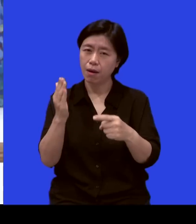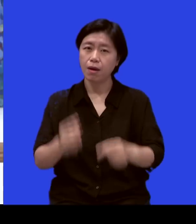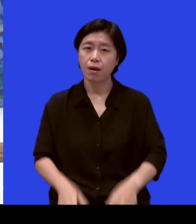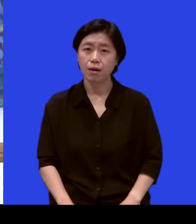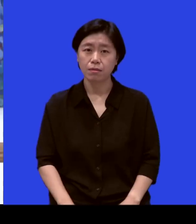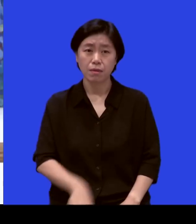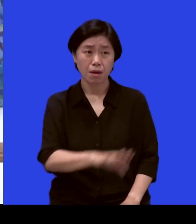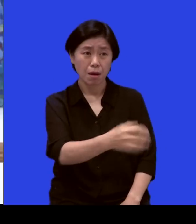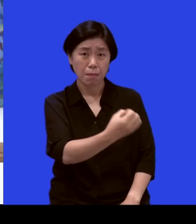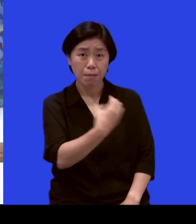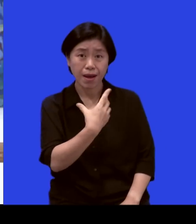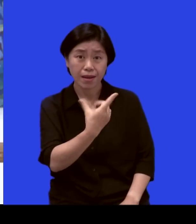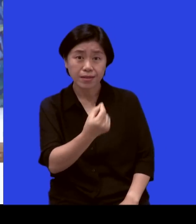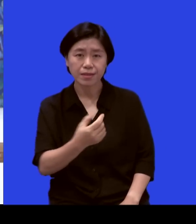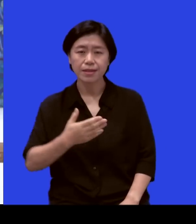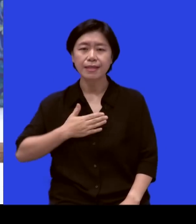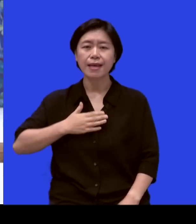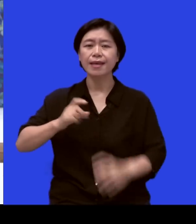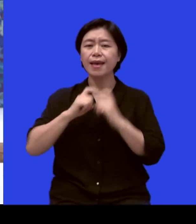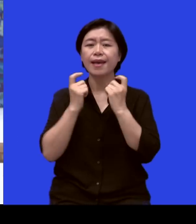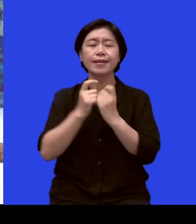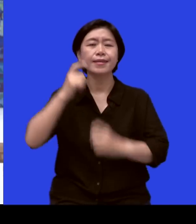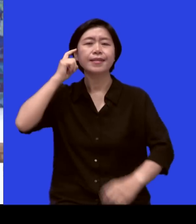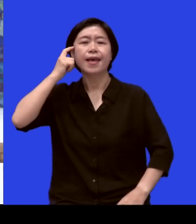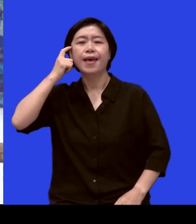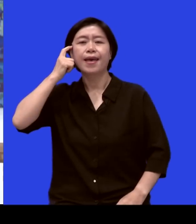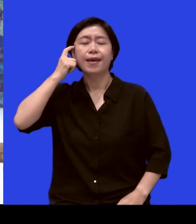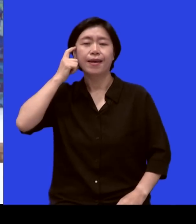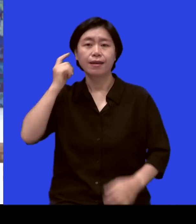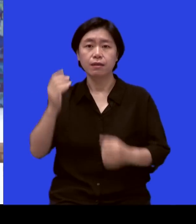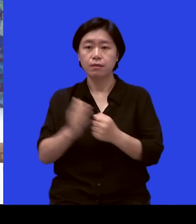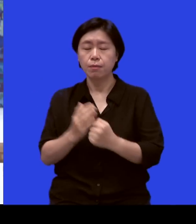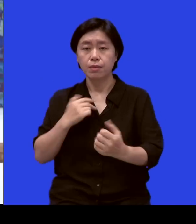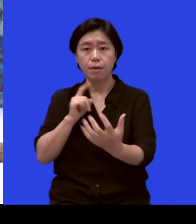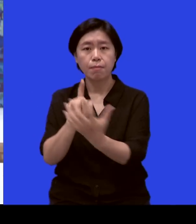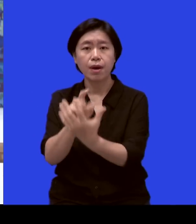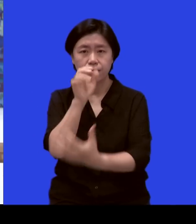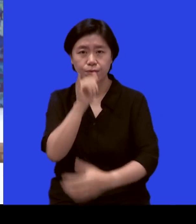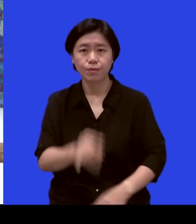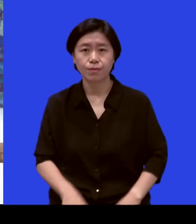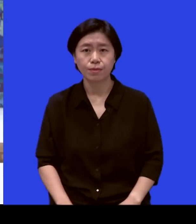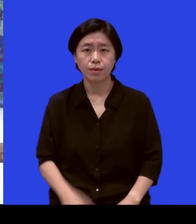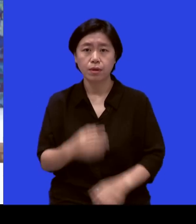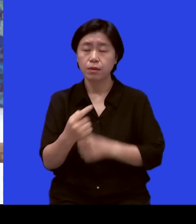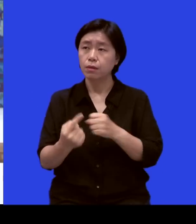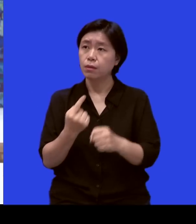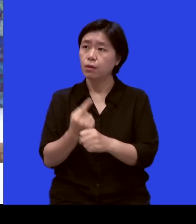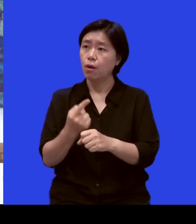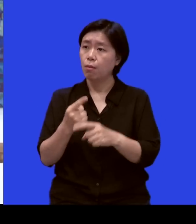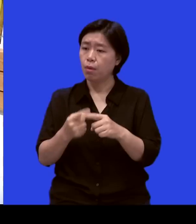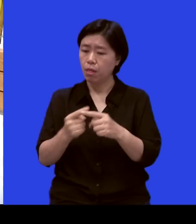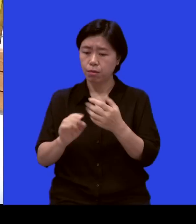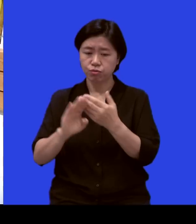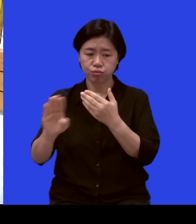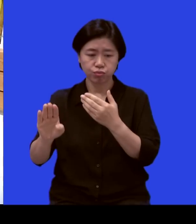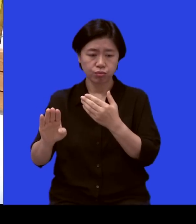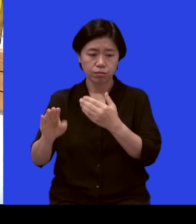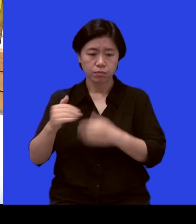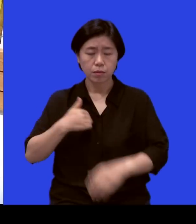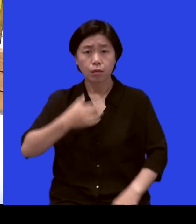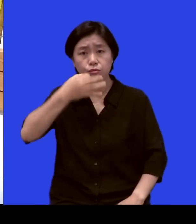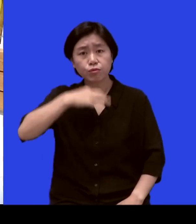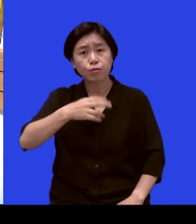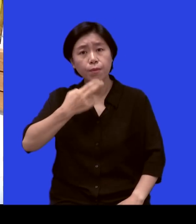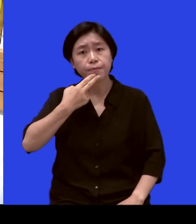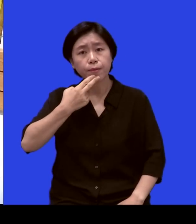진짜 말씀대로 의분으로 했던 것 같아요. 1년 반 하니까 진짜 못 하겠더라고요. 이 뭔가 티가 안 나요. 전